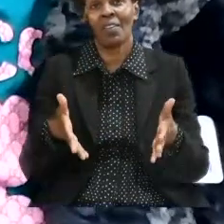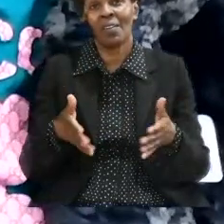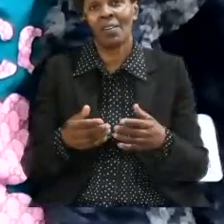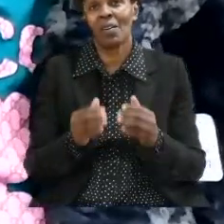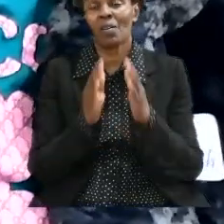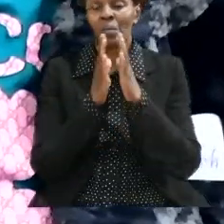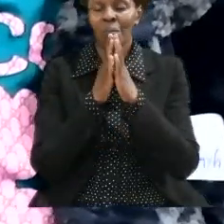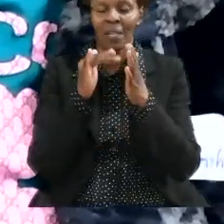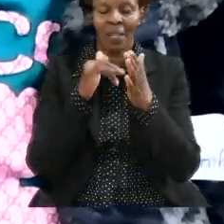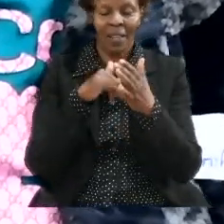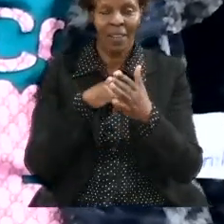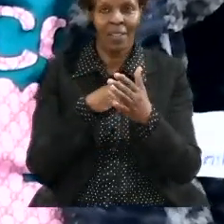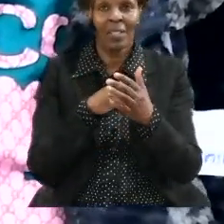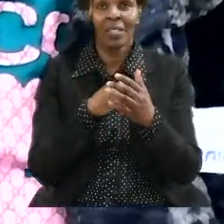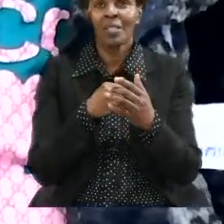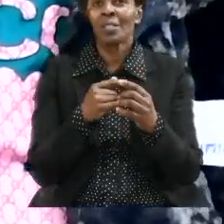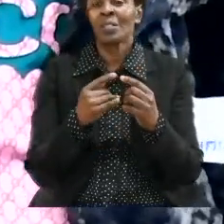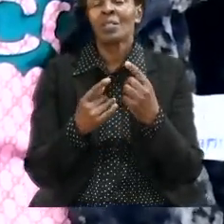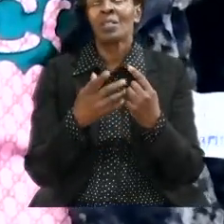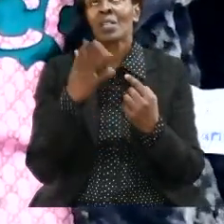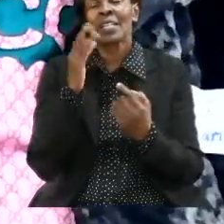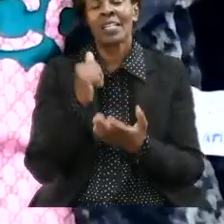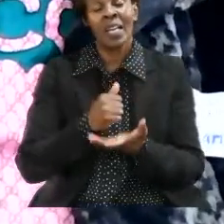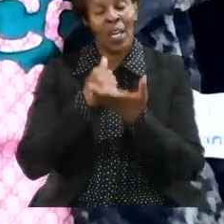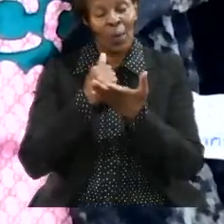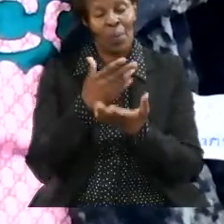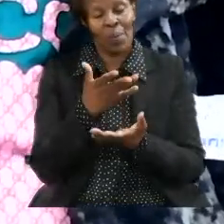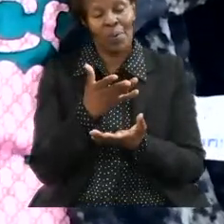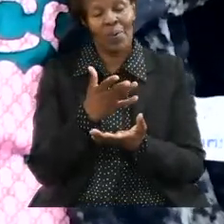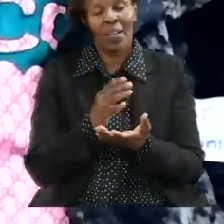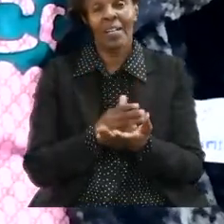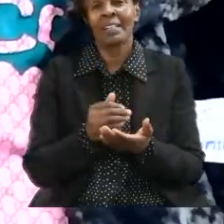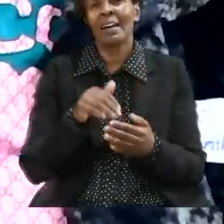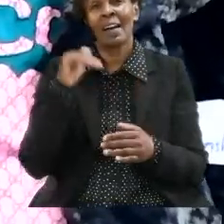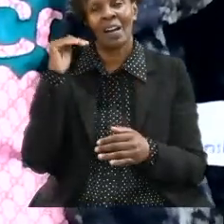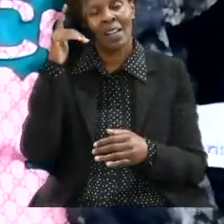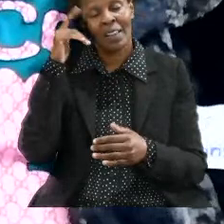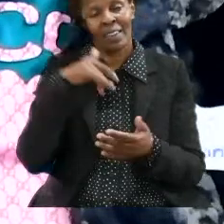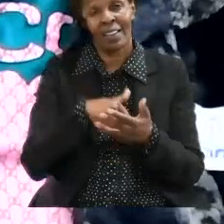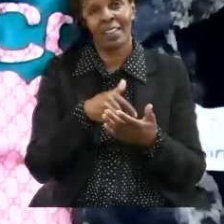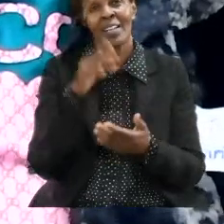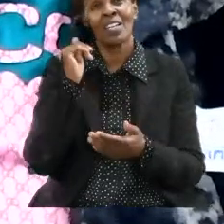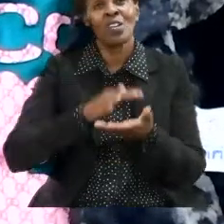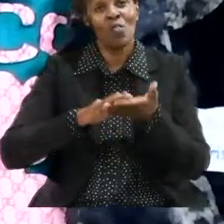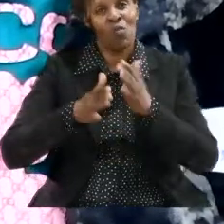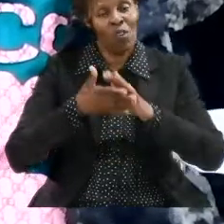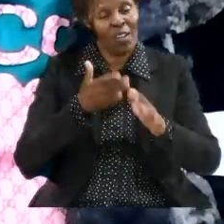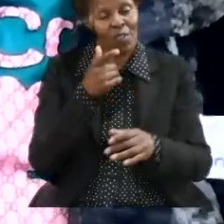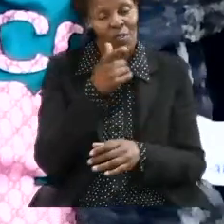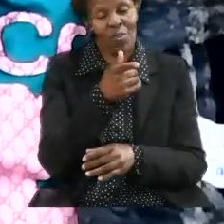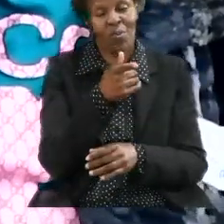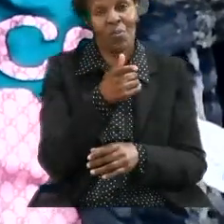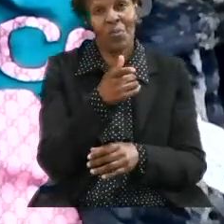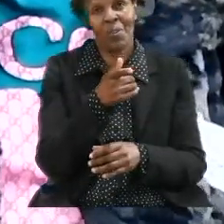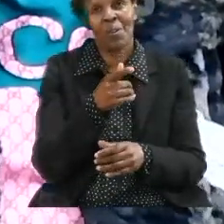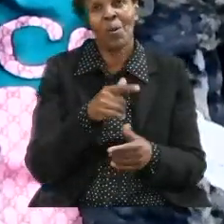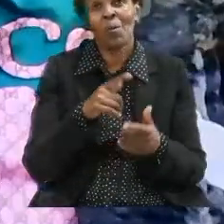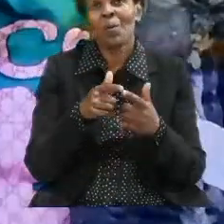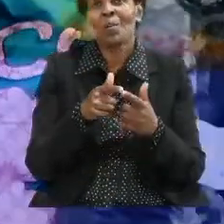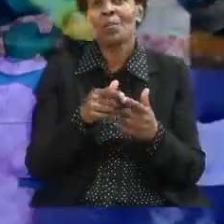mwadhani. Nita mushiari hari ya dana shagura guika uru, ude kere. Na ude idie jagura ge guika